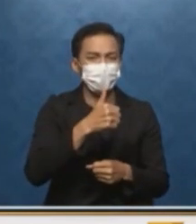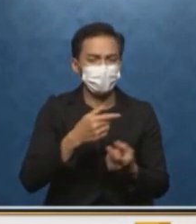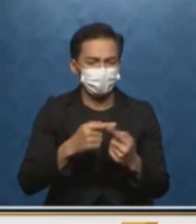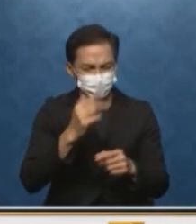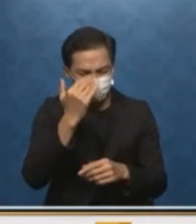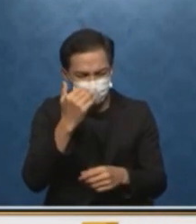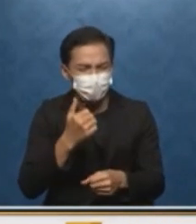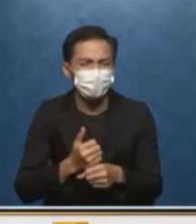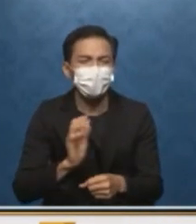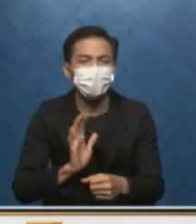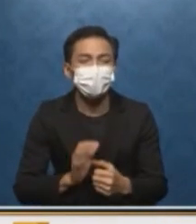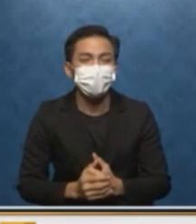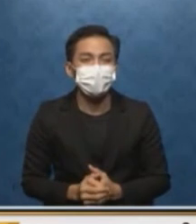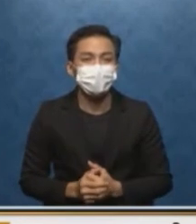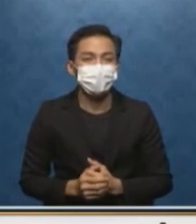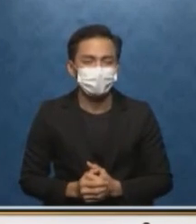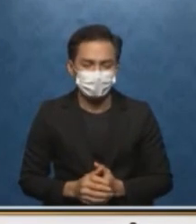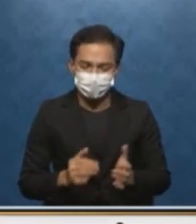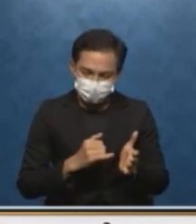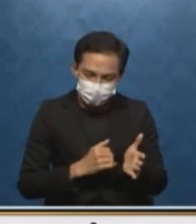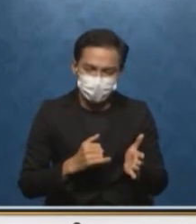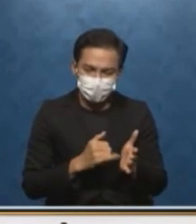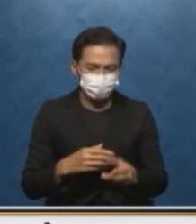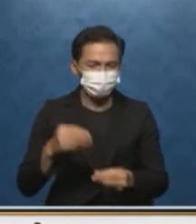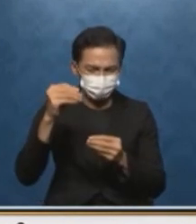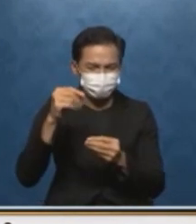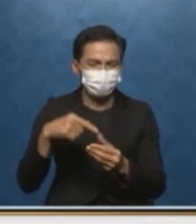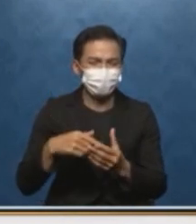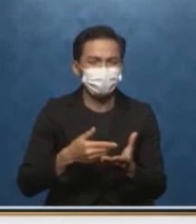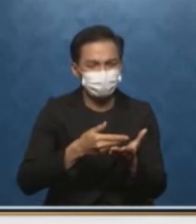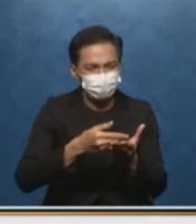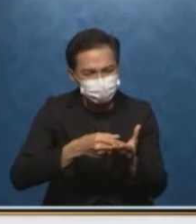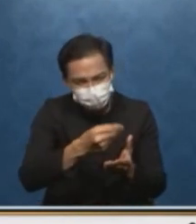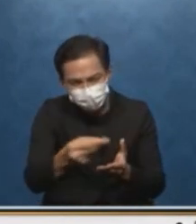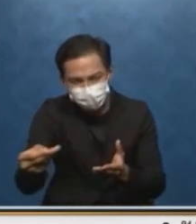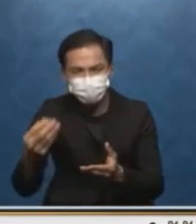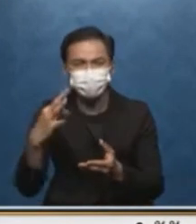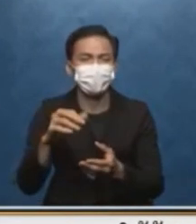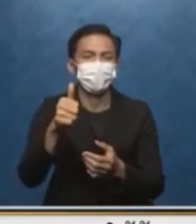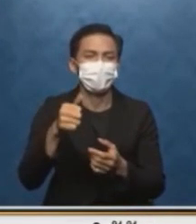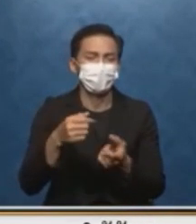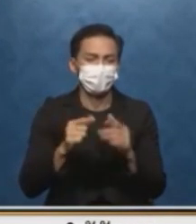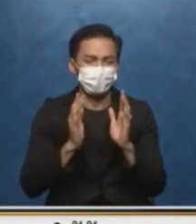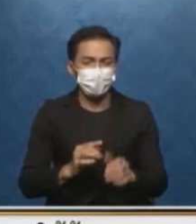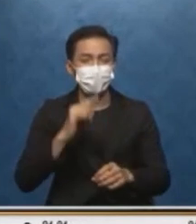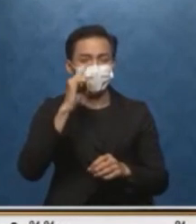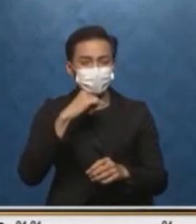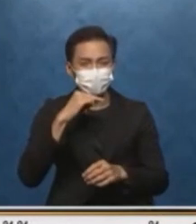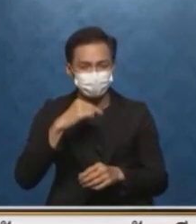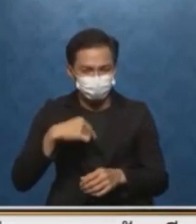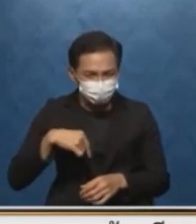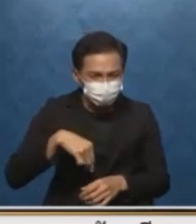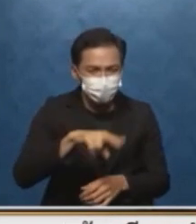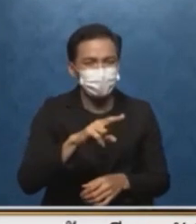ะแจกการตรวจชุดโควิดแต่สิ่งที่เกิดขึ้นคืออะไรคะประชาชนคนไทยต้องวิ่งไปโรงพยาบาลเอกชน